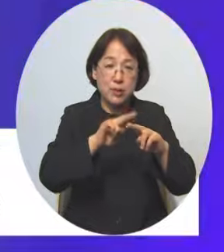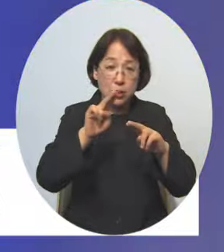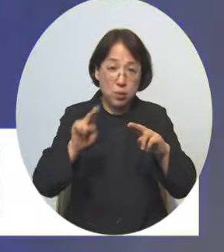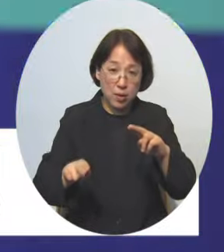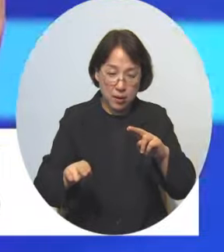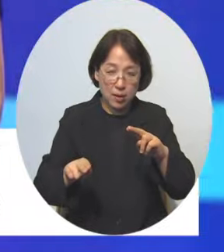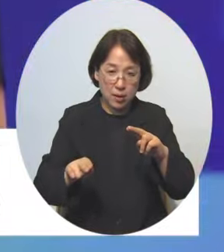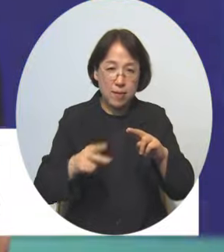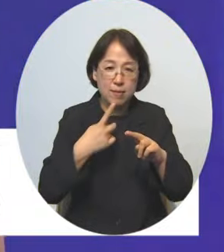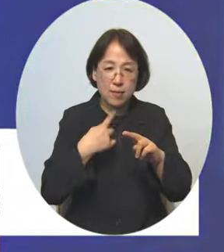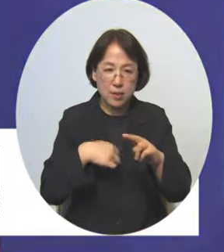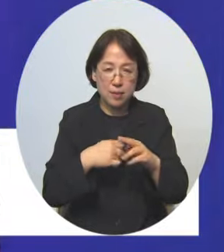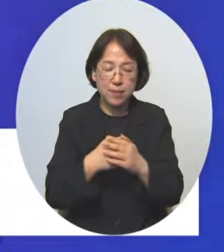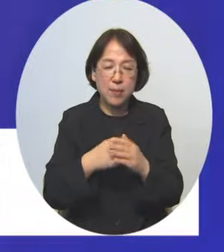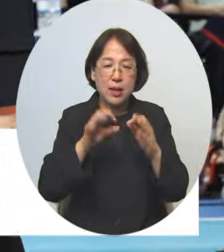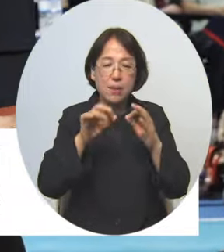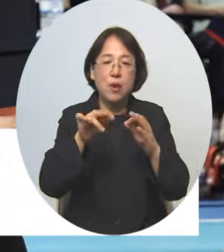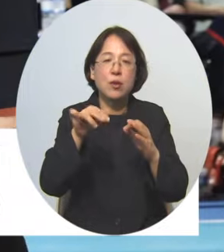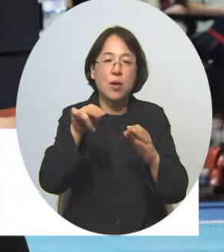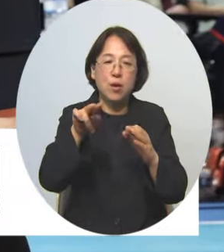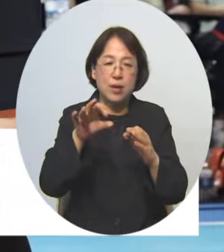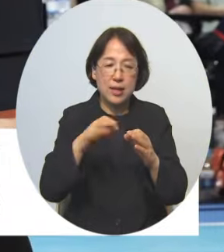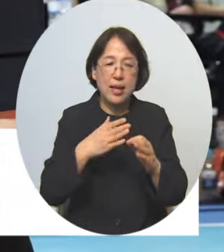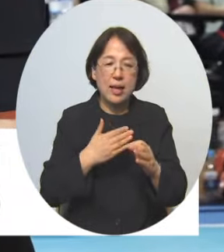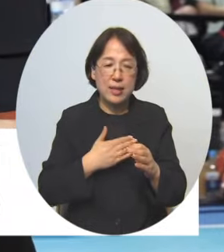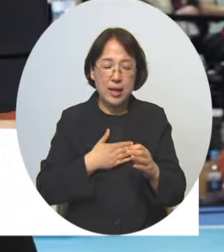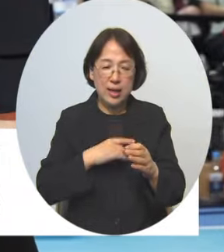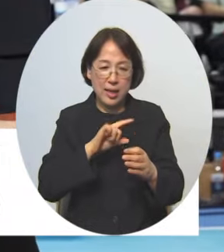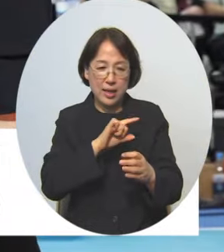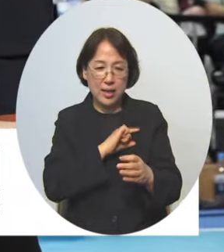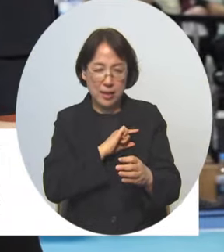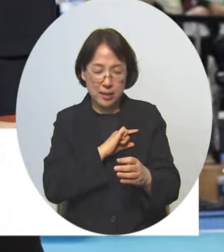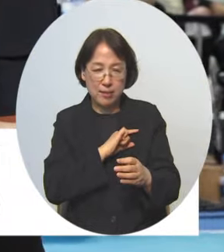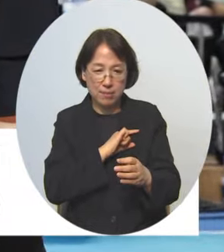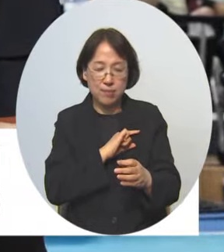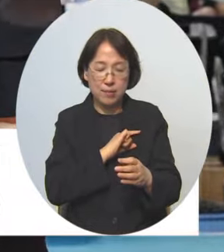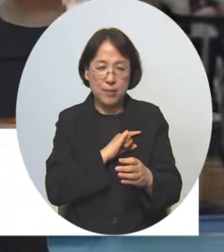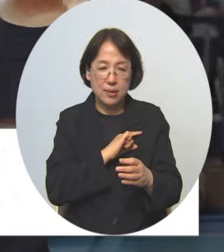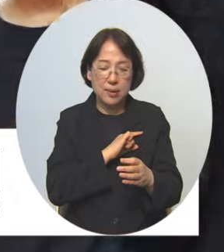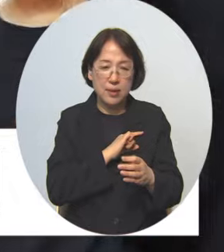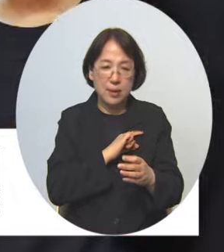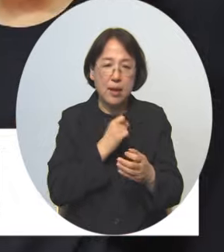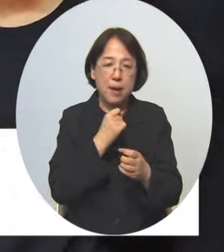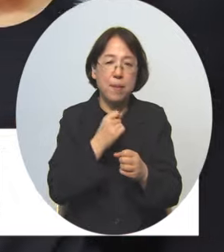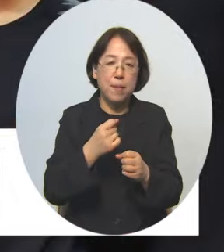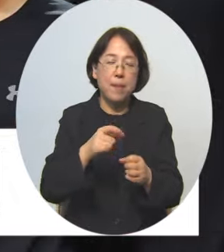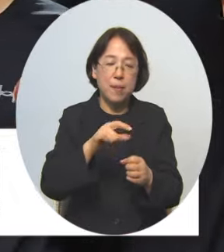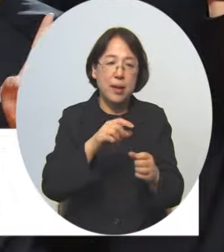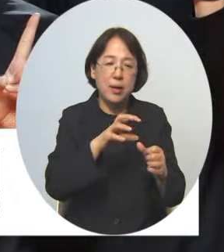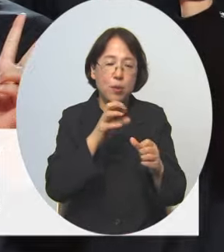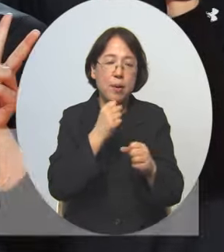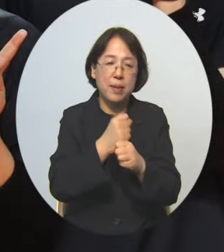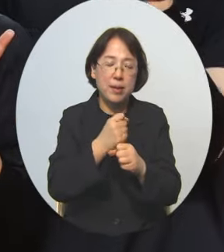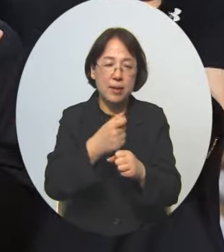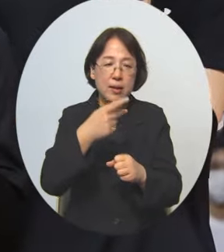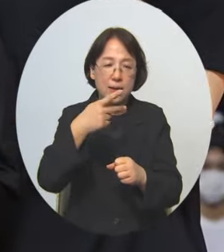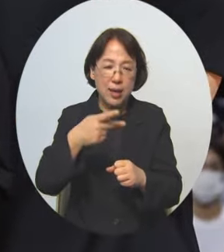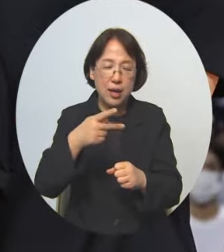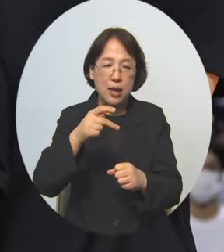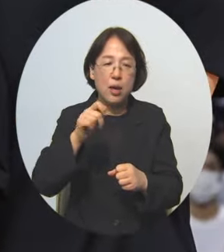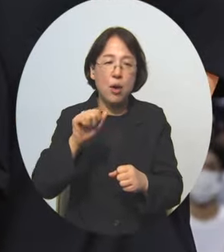내려놨습니다. 김연경은 자신의 이름 이니셜을 딴 KYK재단을 설립하고 스포츠 꿈나무